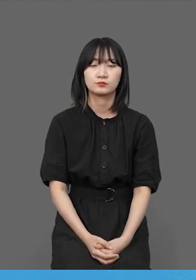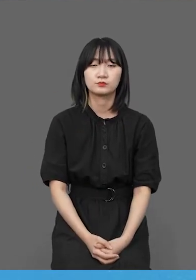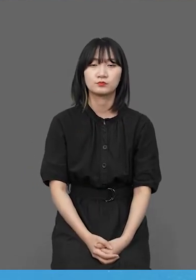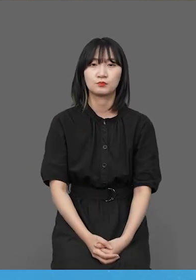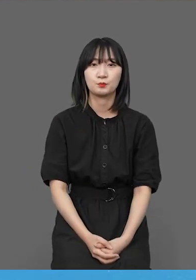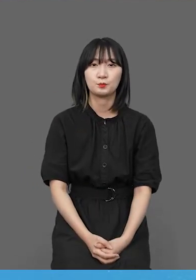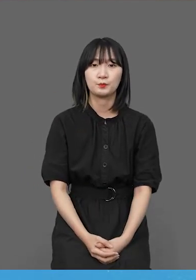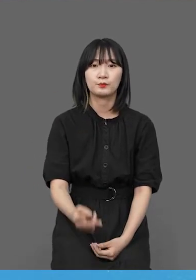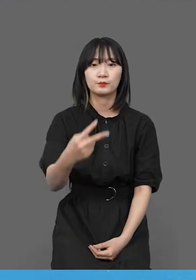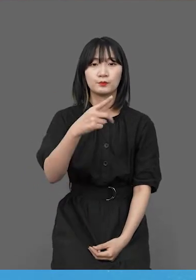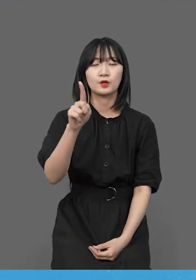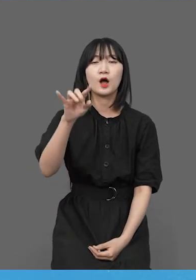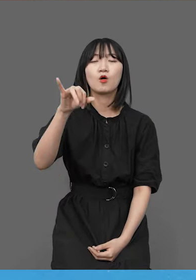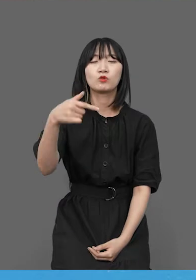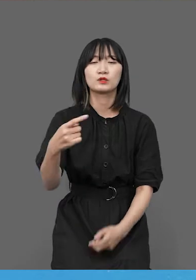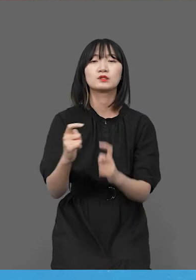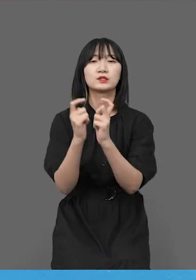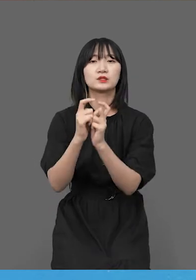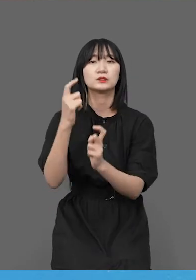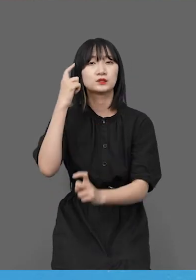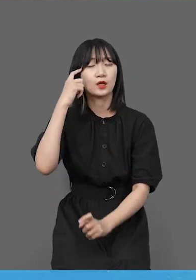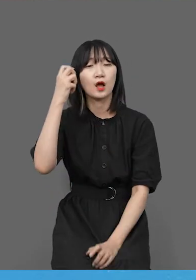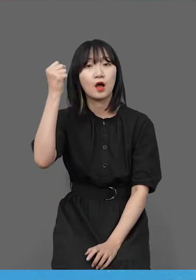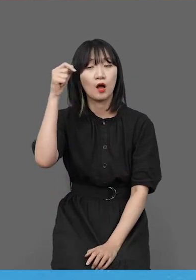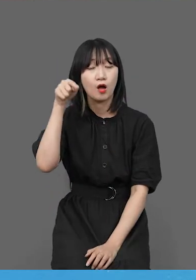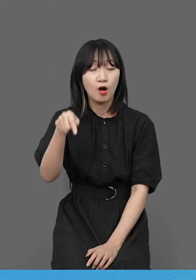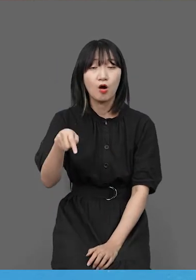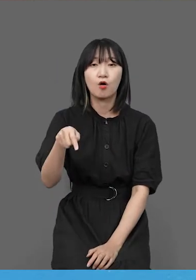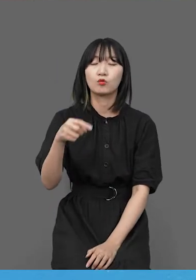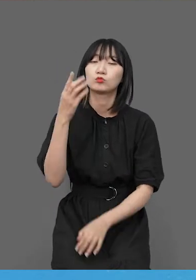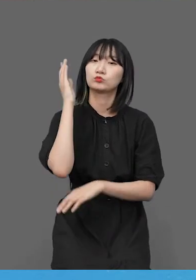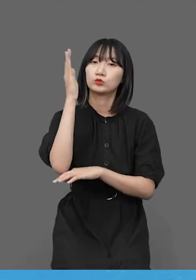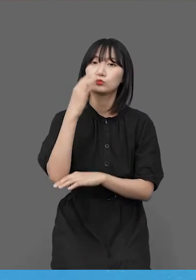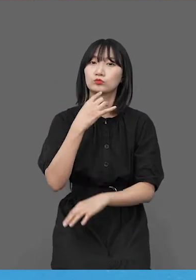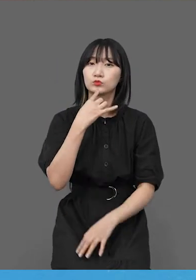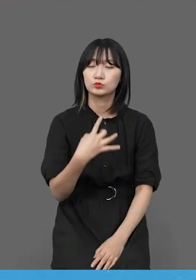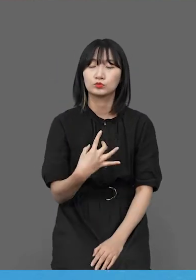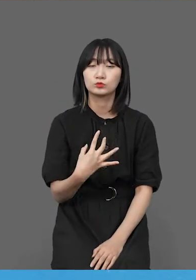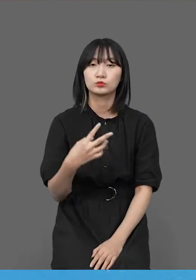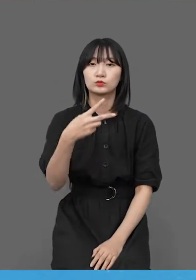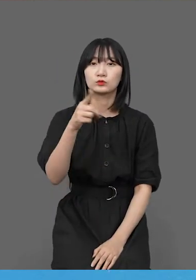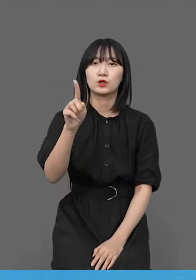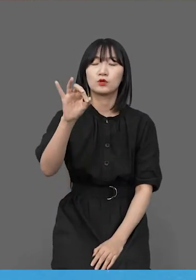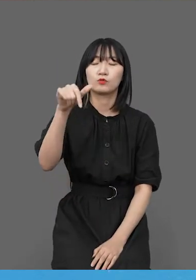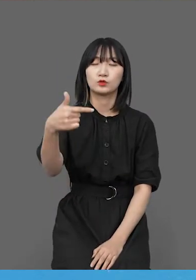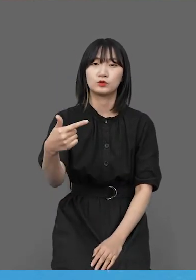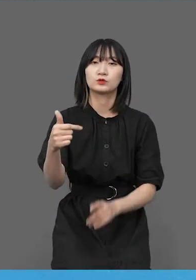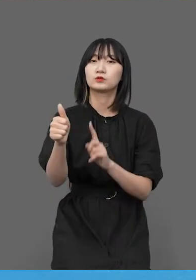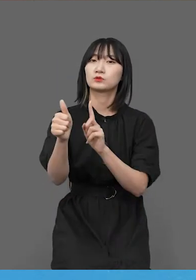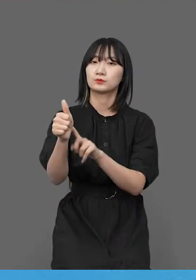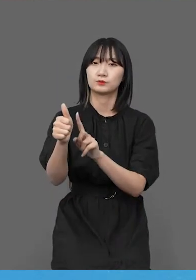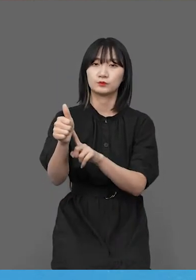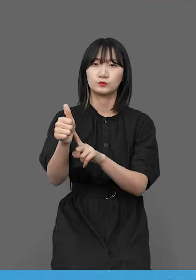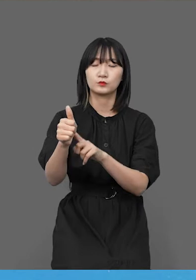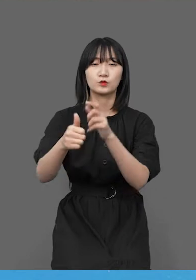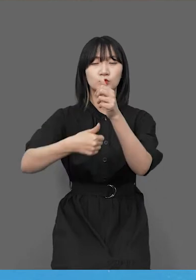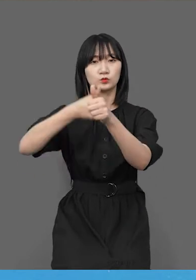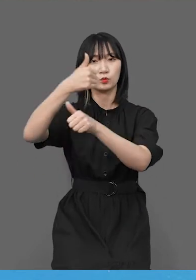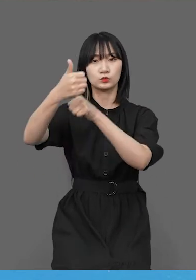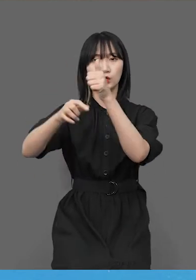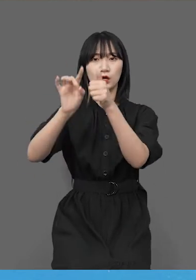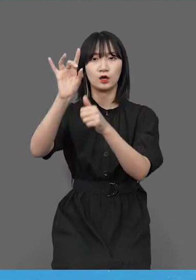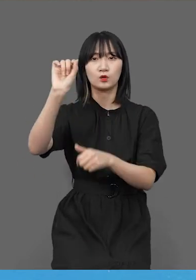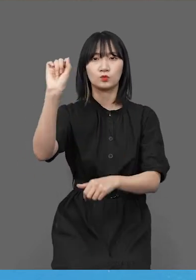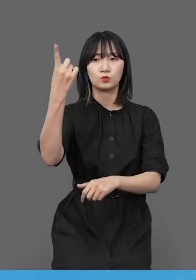그건 다윈이 그렇게 생각을 했고 그렇게 주장을 했고, 다윈이 정말 그 단일 조상에서부터